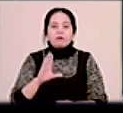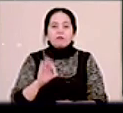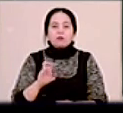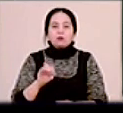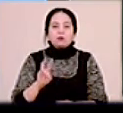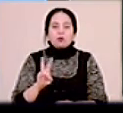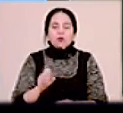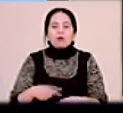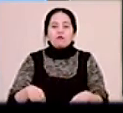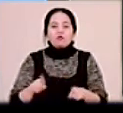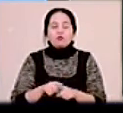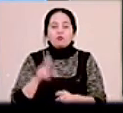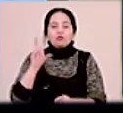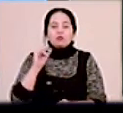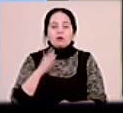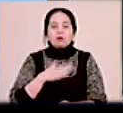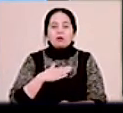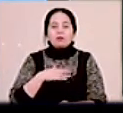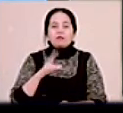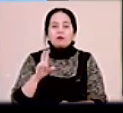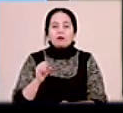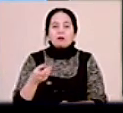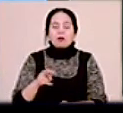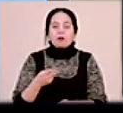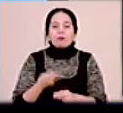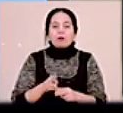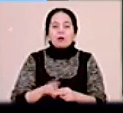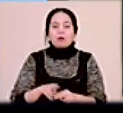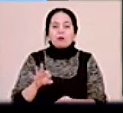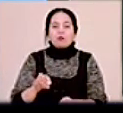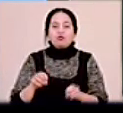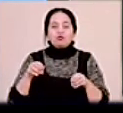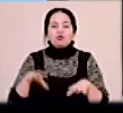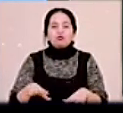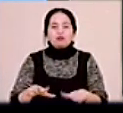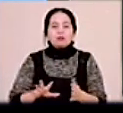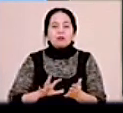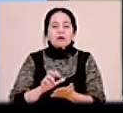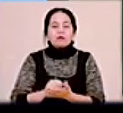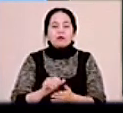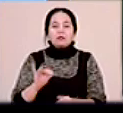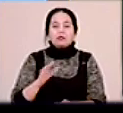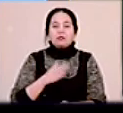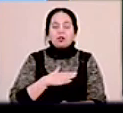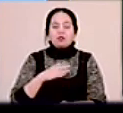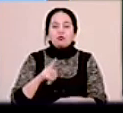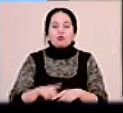края. Поэтому он решил прежде всего завоевать и нашу родину.